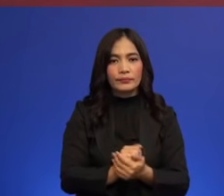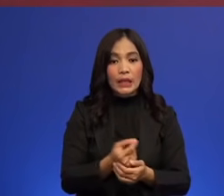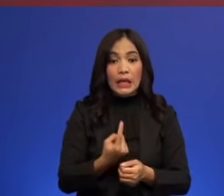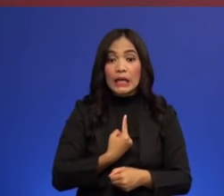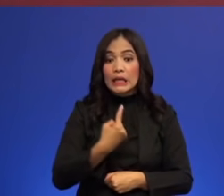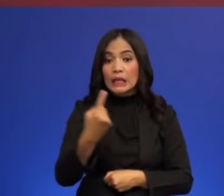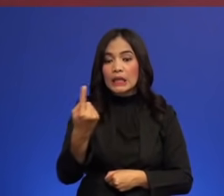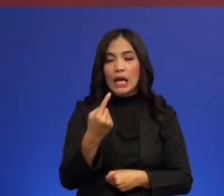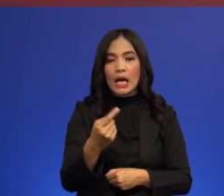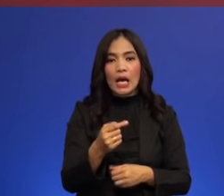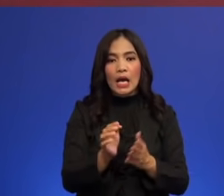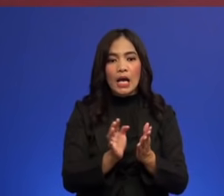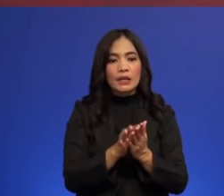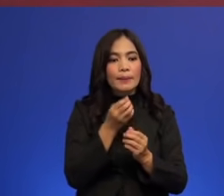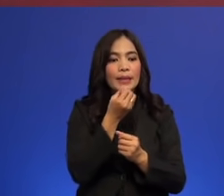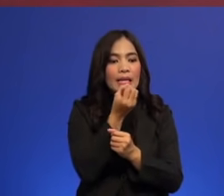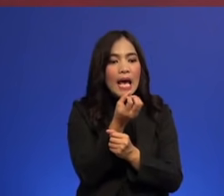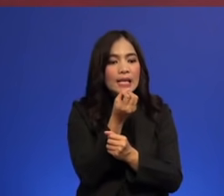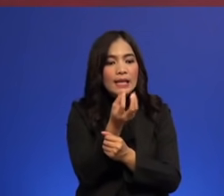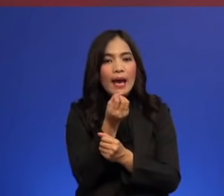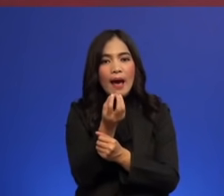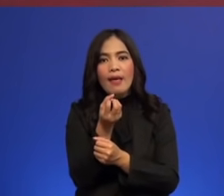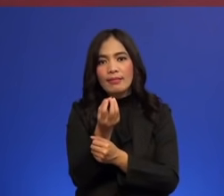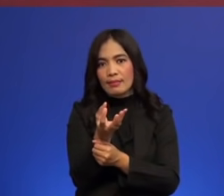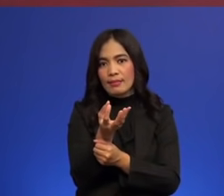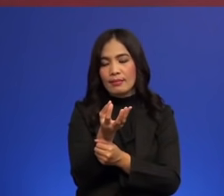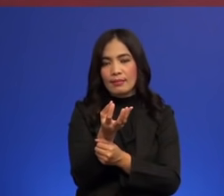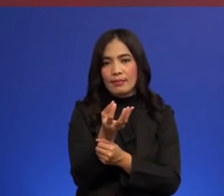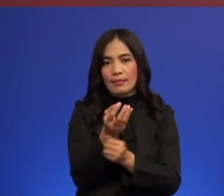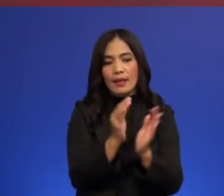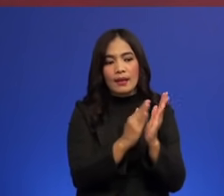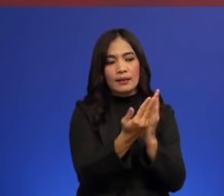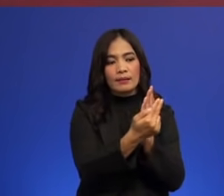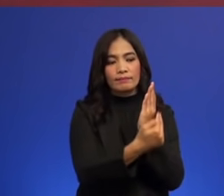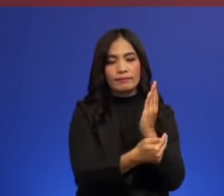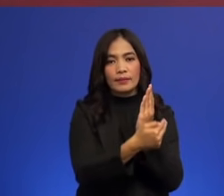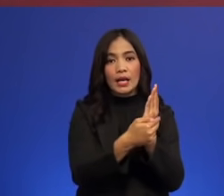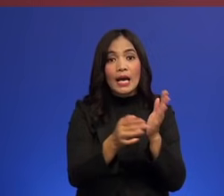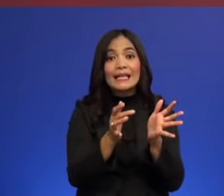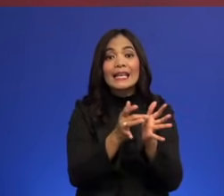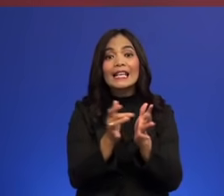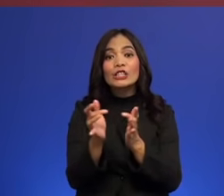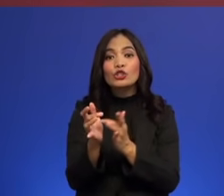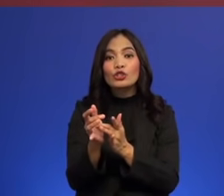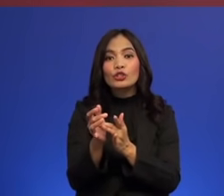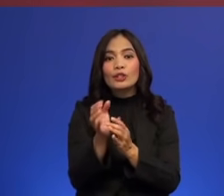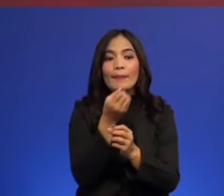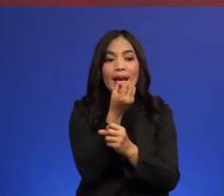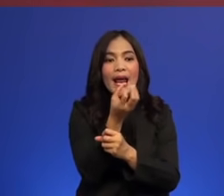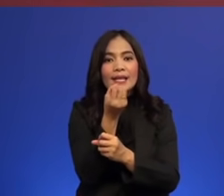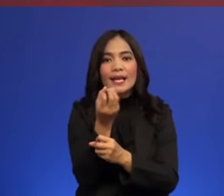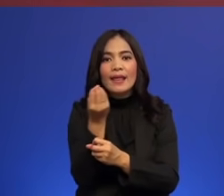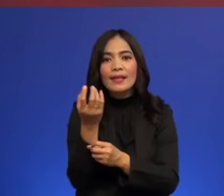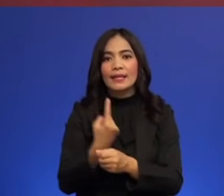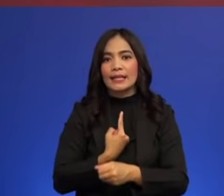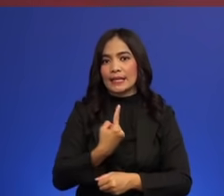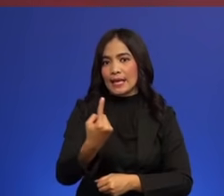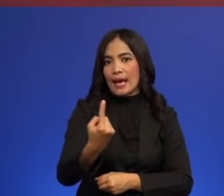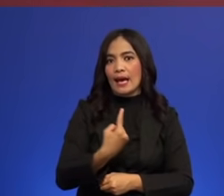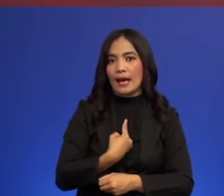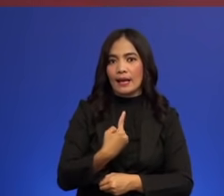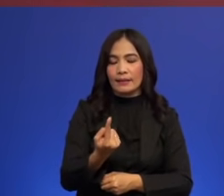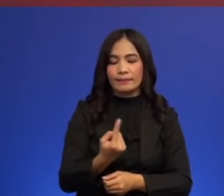kita dinasehati, ya. Tuhan Yesus yang menasehati kita, ya.